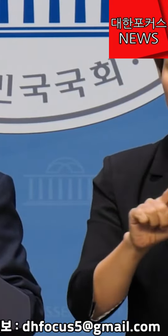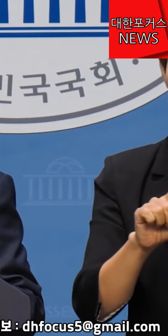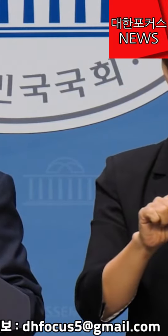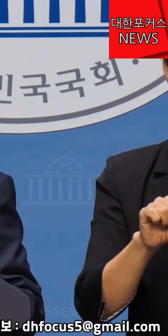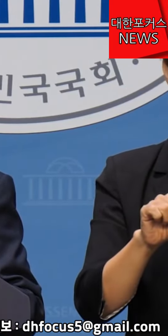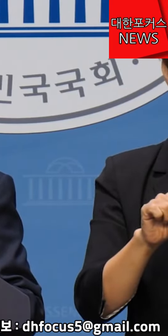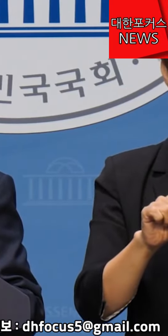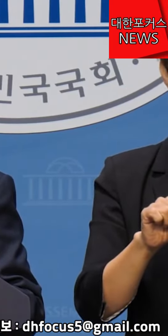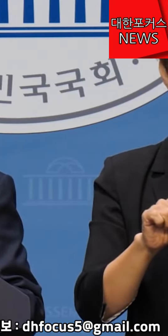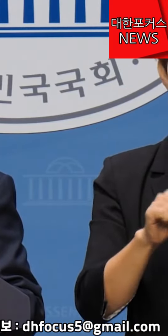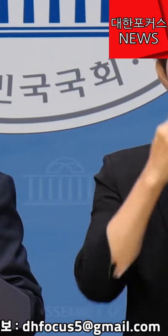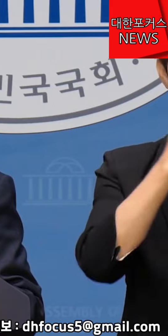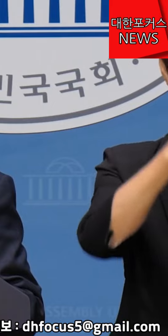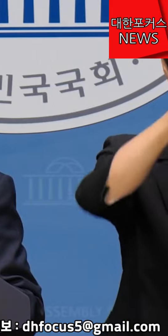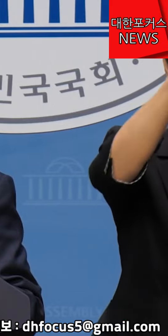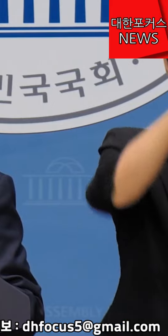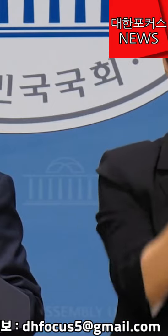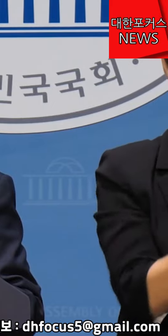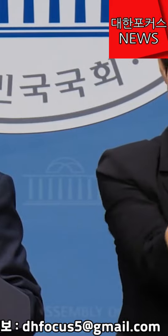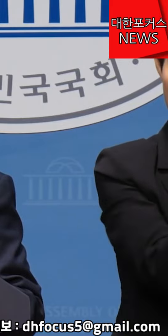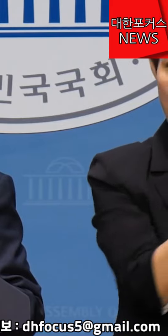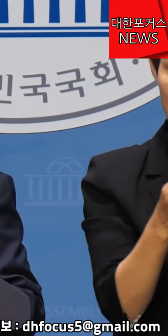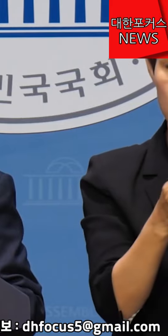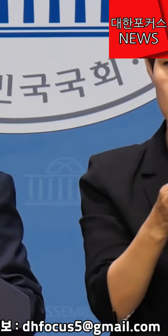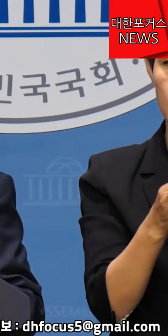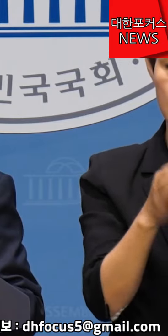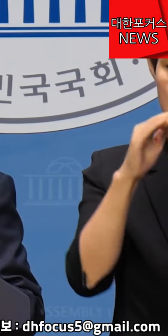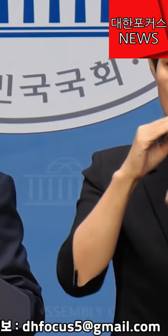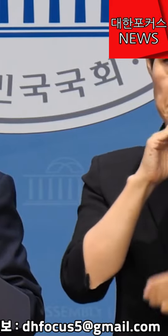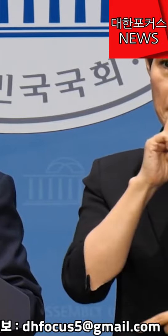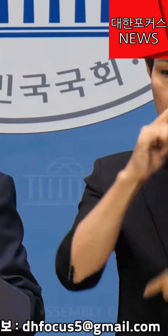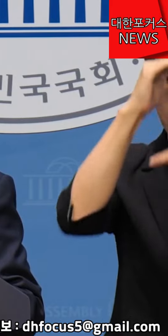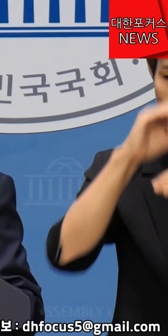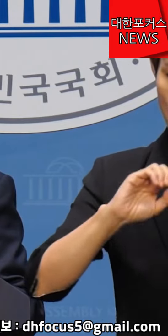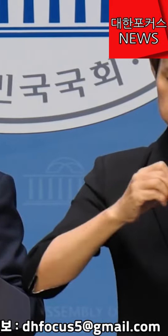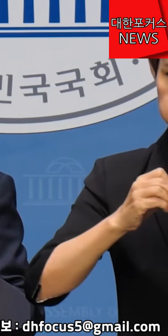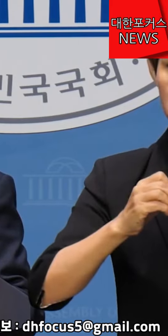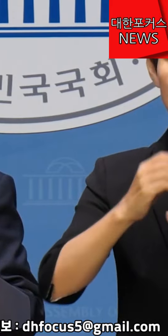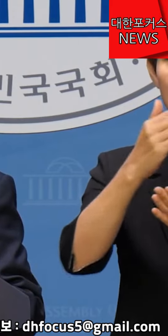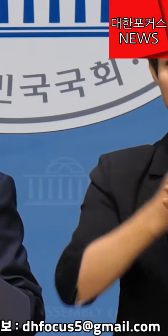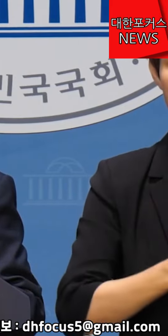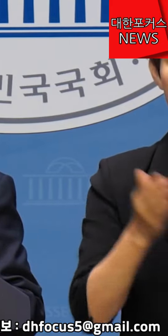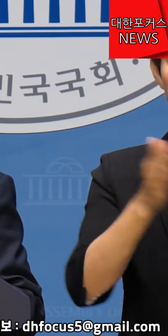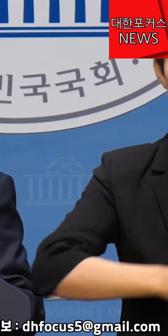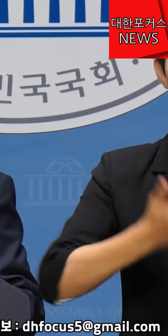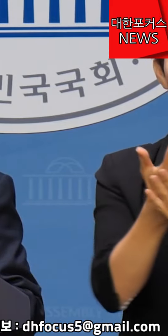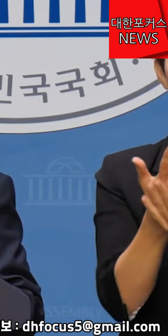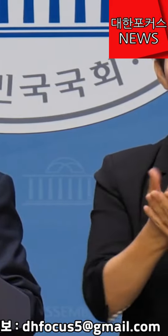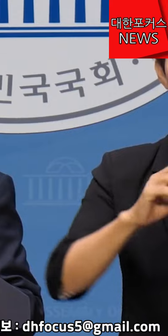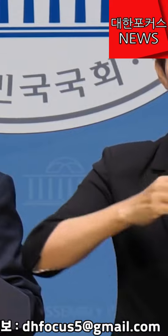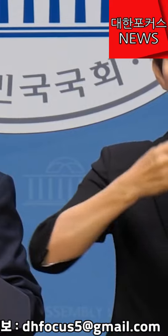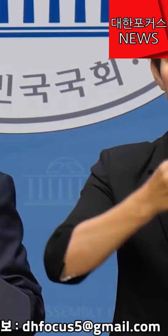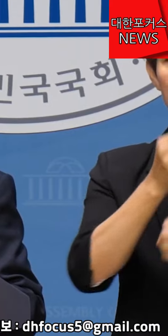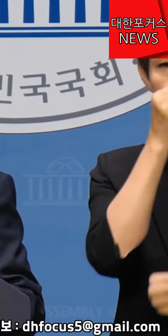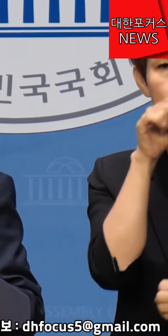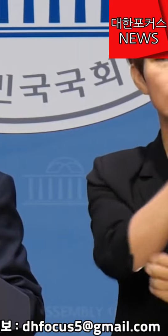말씀드린 대북송금 사건에서의 진술 조작, 공선법 사건에서의 공문서를 조작한 수사